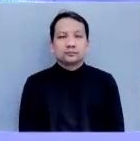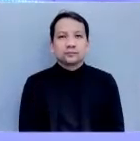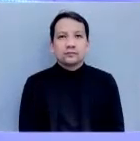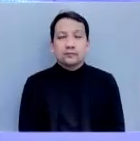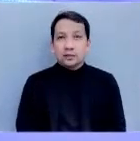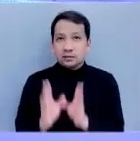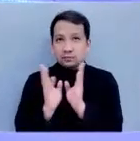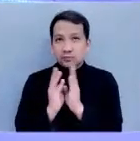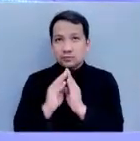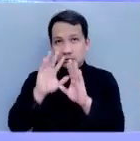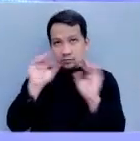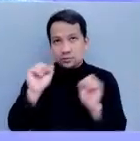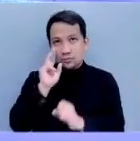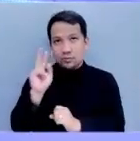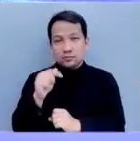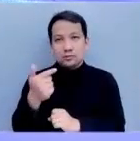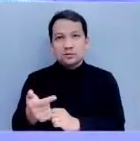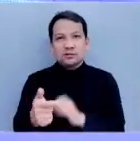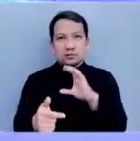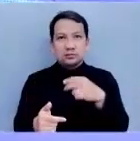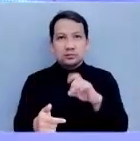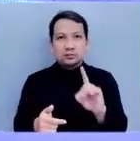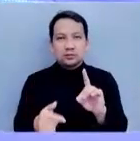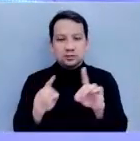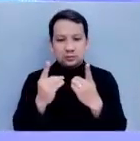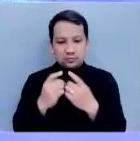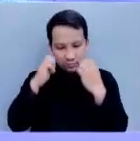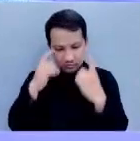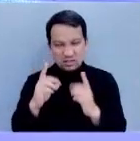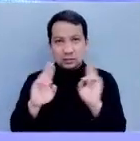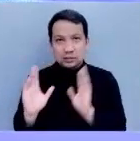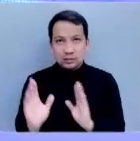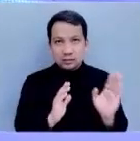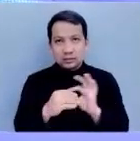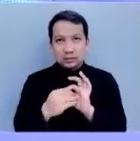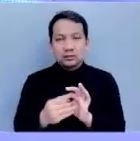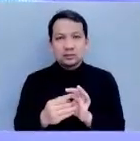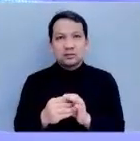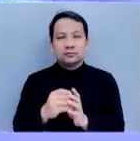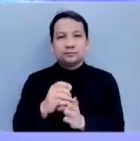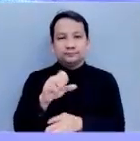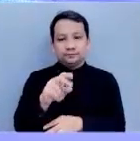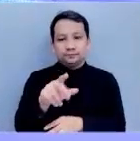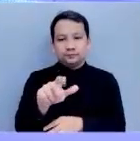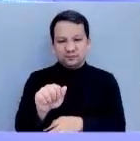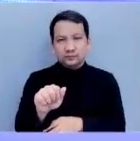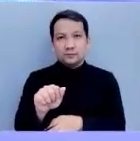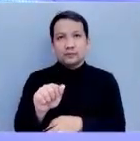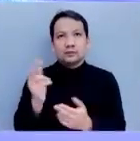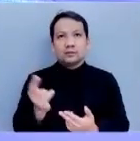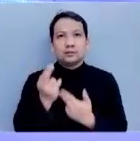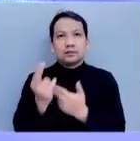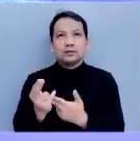Nakipagpulong si Pangulong Bongbong Marcos sa CHED at DepEd bilang paghahanda sa kanyang nalalapit na State of the Nation Address. Nagrekomenda ang